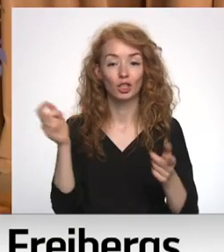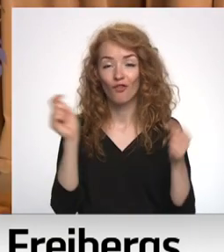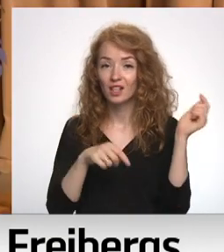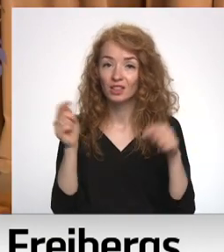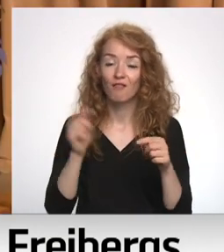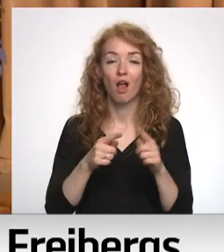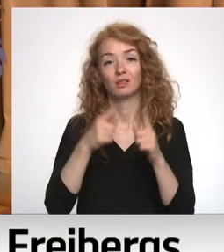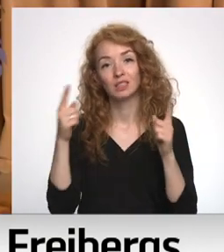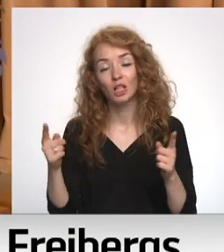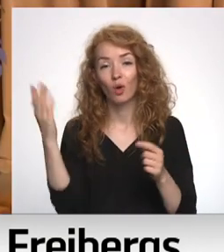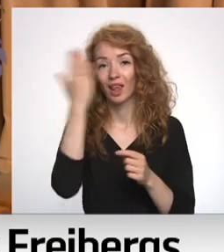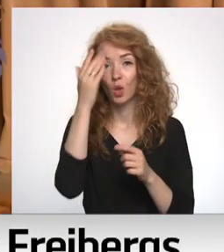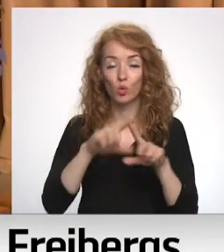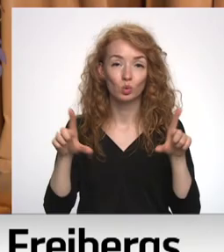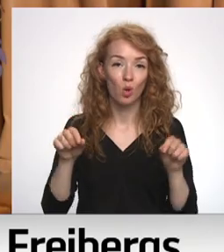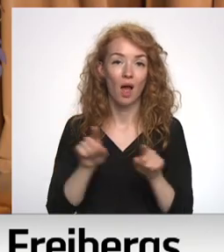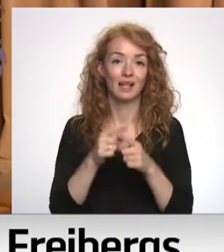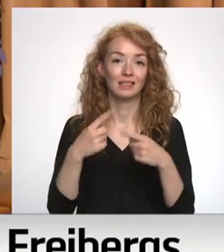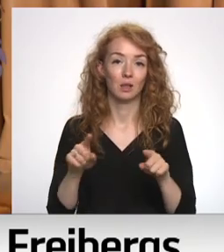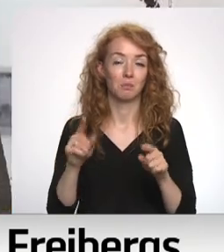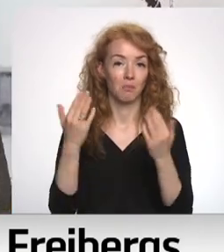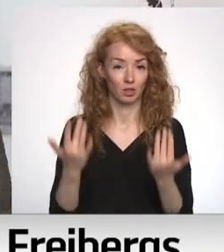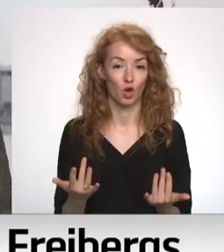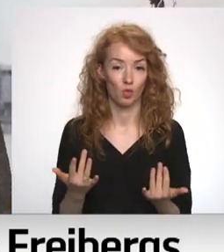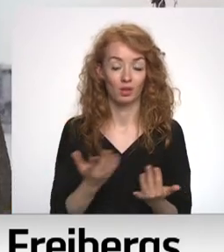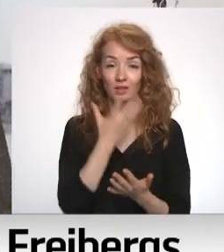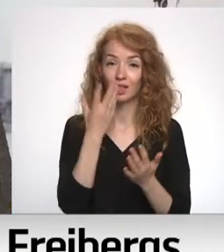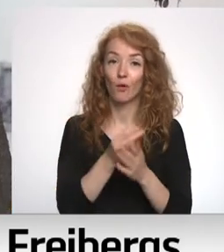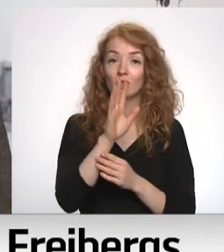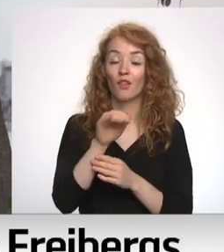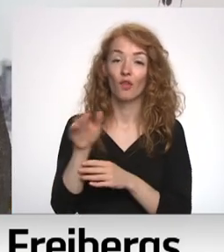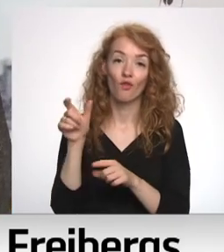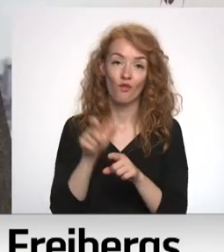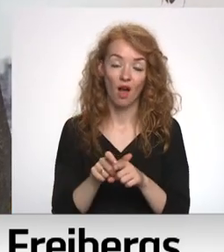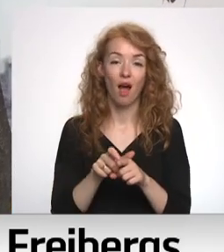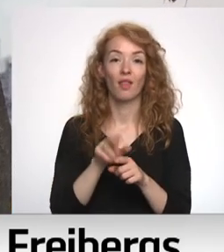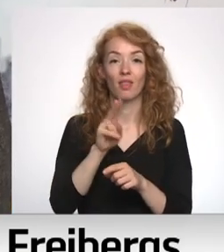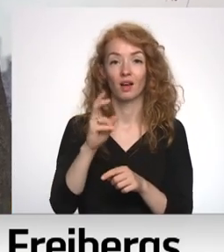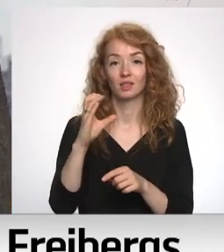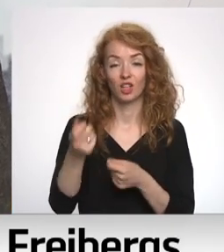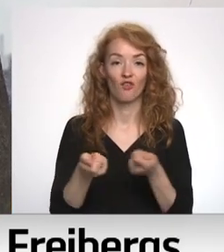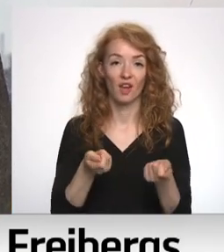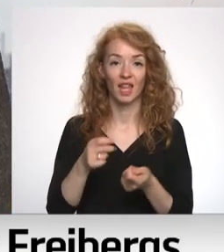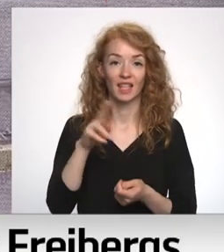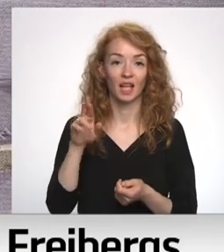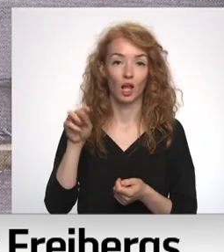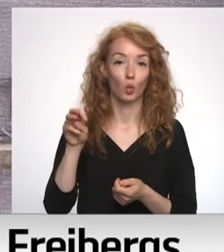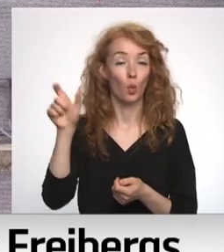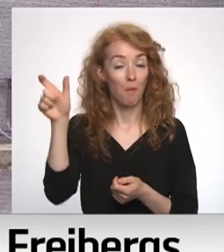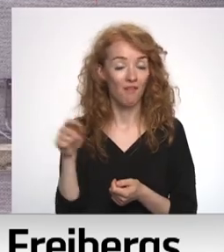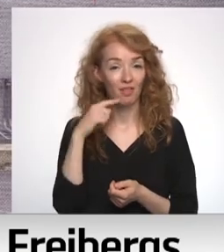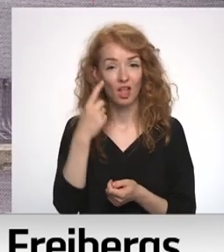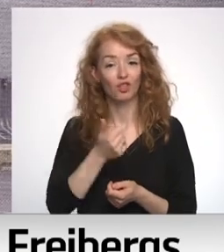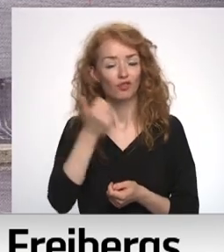festivālos, ciklos, kino skolās un citos pasākumos. Kā savos atvadu vārdos uzsvēra Nacionālā kino centra vadītāja Dita Rietuma, viņš